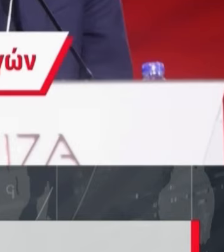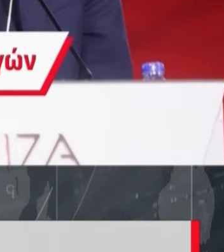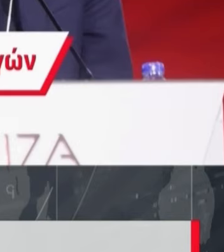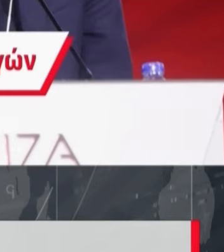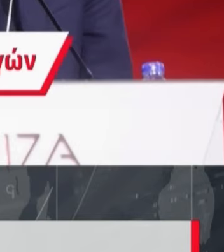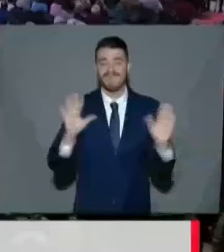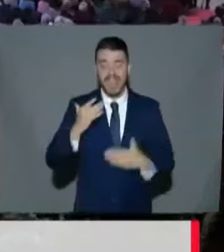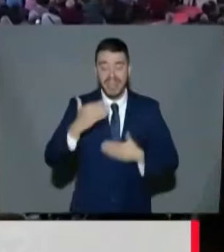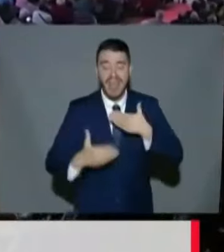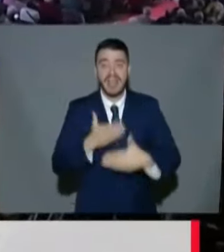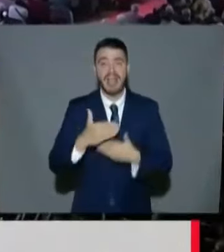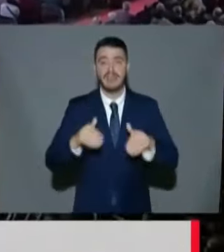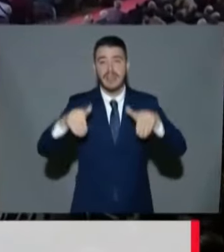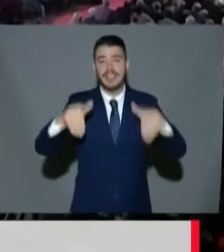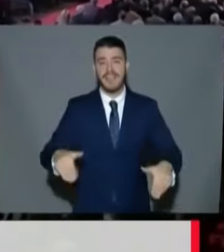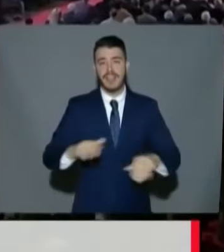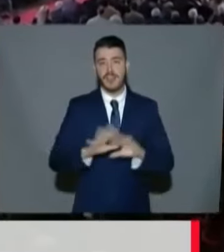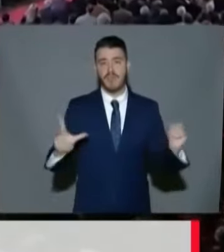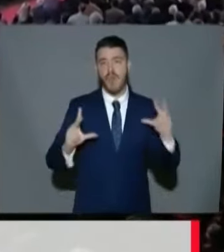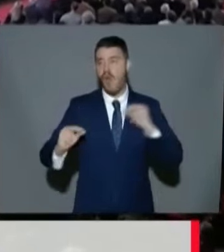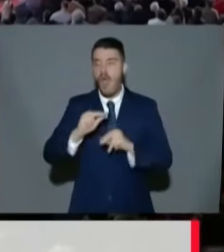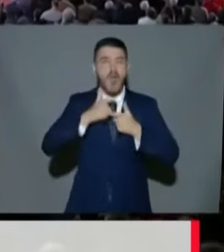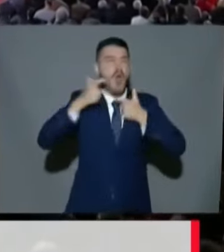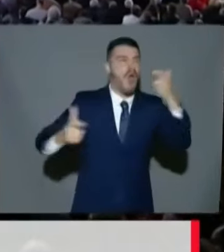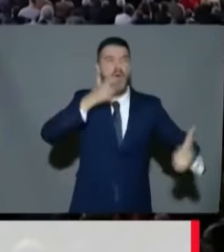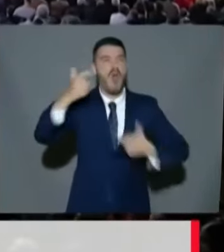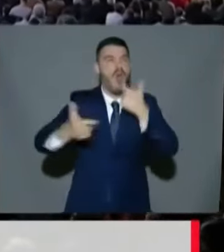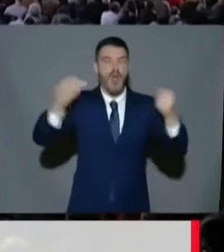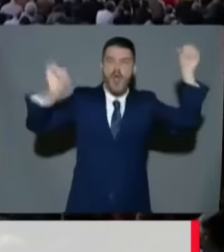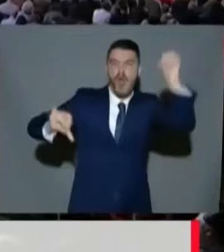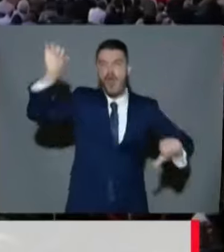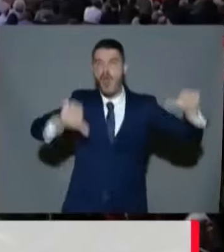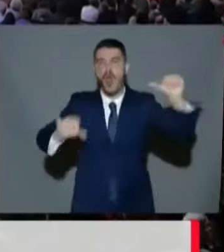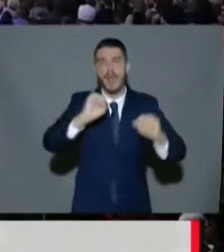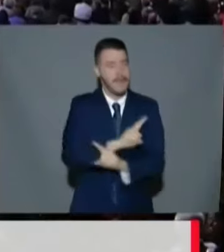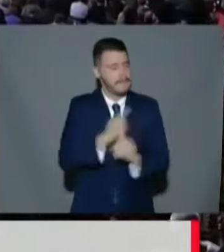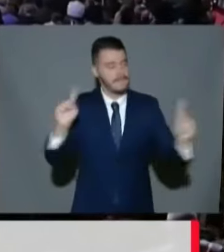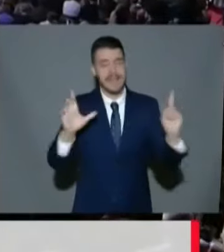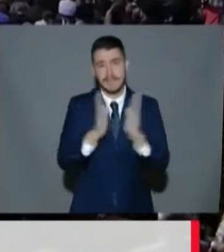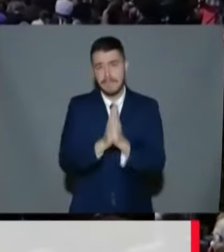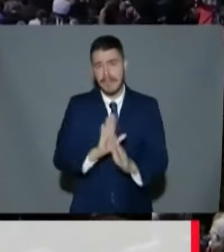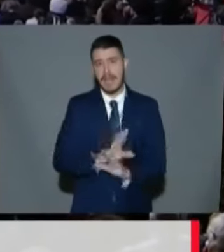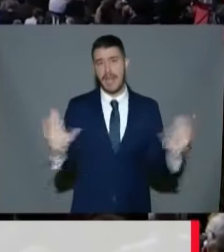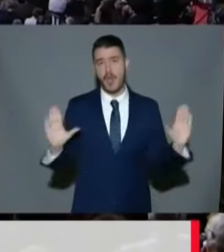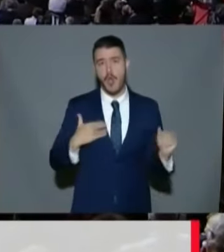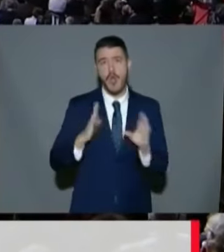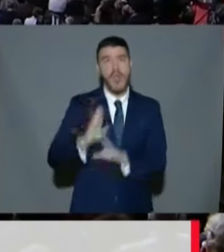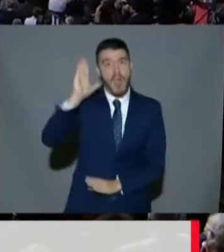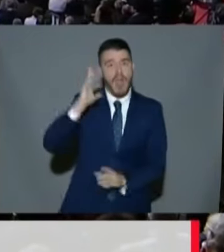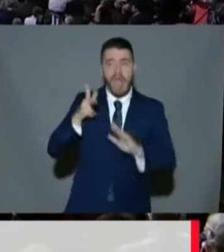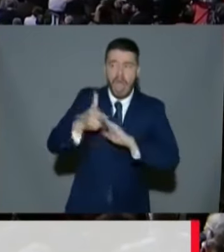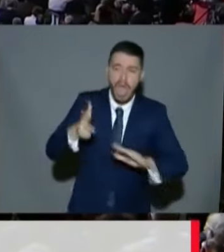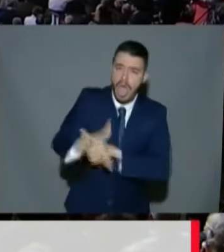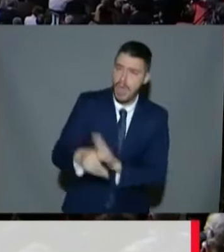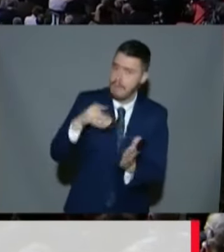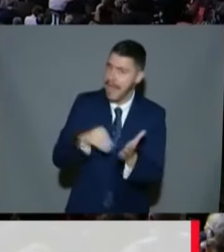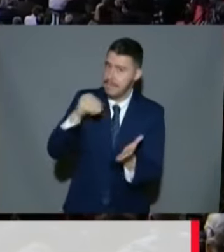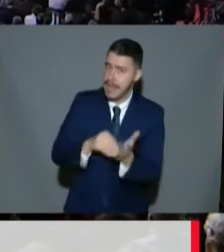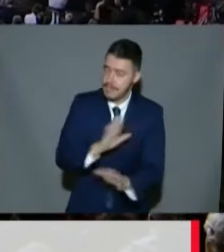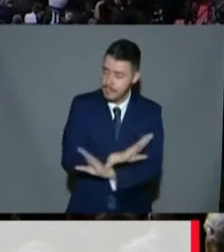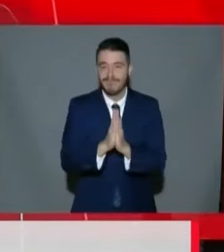εκτελεστικού γραφείου του ΣΥΡΙΖΑ. Από εδώ και πέρα να μην υπάρχει καμία αντέκκληση. Θα με αναγκάσετε να παρέμβω. Για αρκετή ώρα στον συνεδριακό